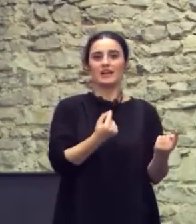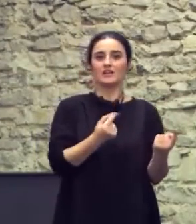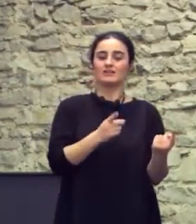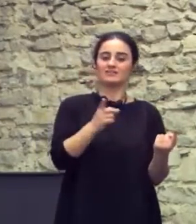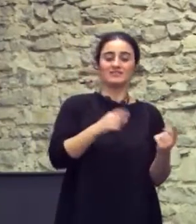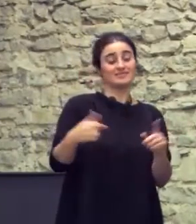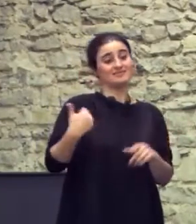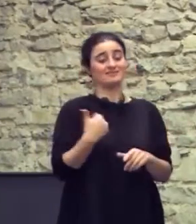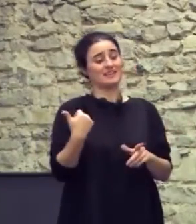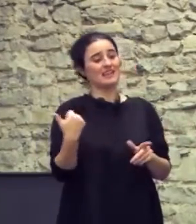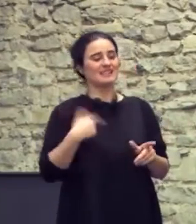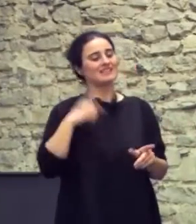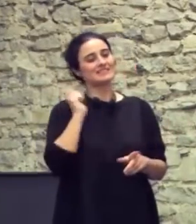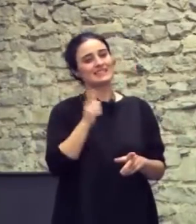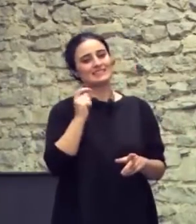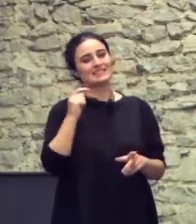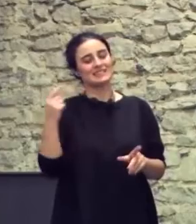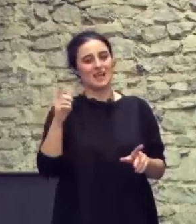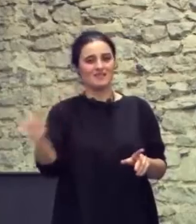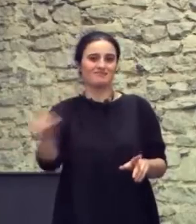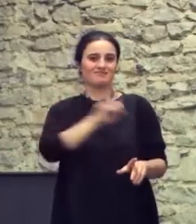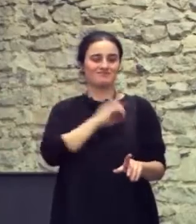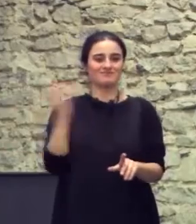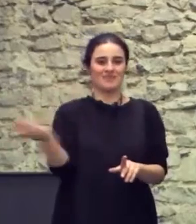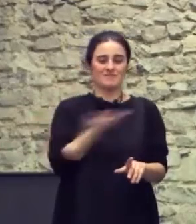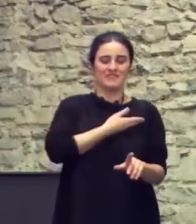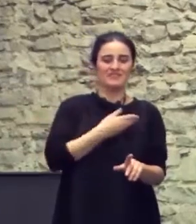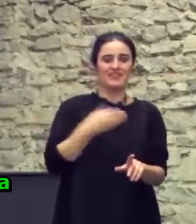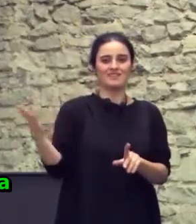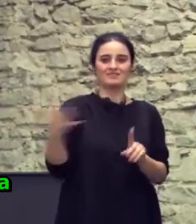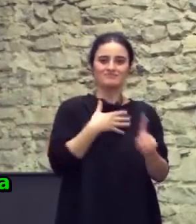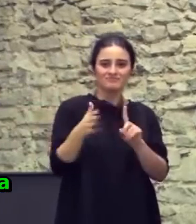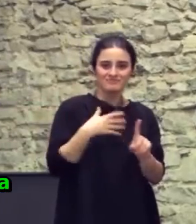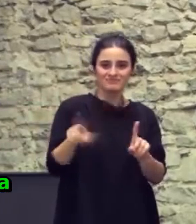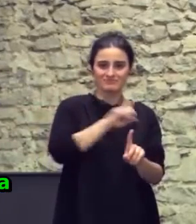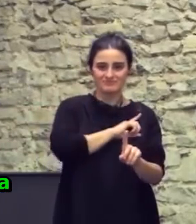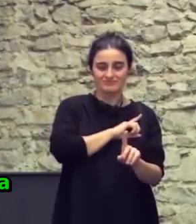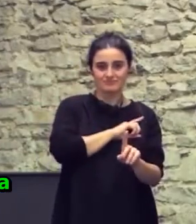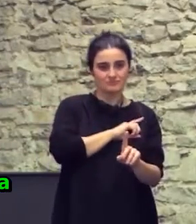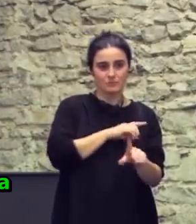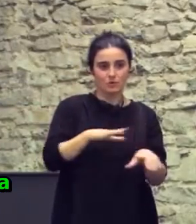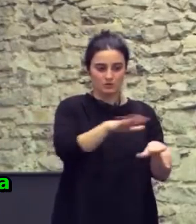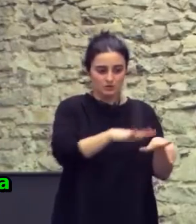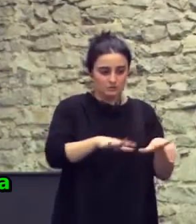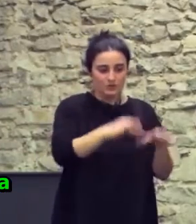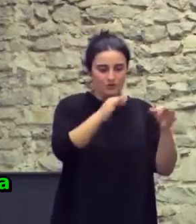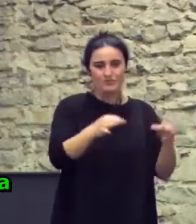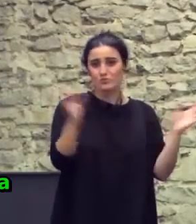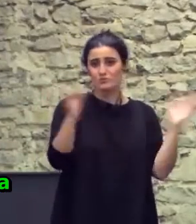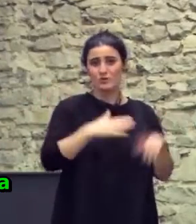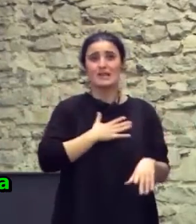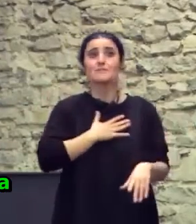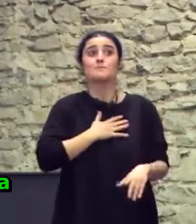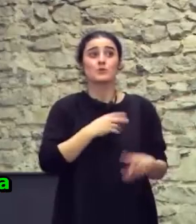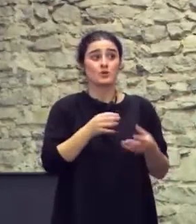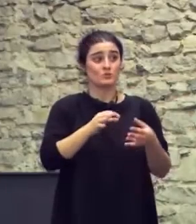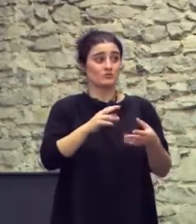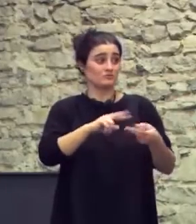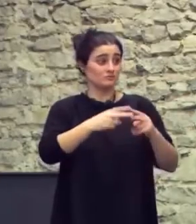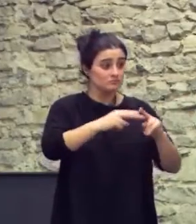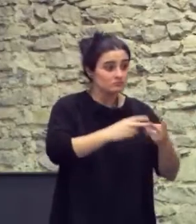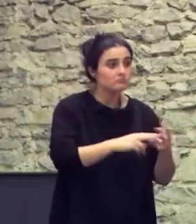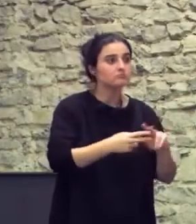dizkit ostia batzuk egunero, karo. Hori ez da espazio seguro bat. Agian bada espazio bat lantzeko harremana neska mutilen artean